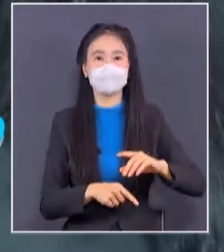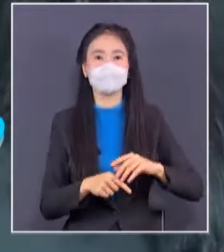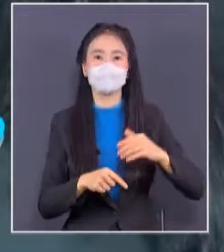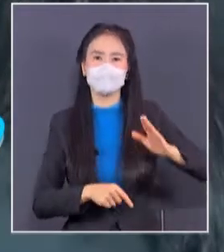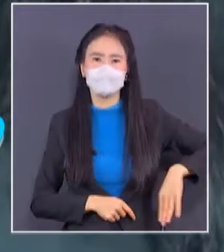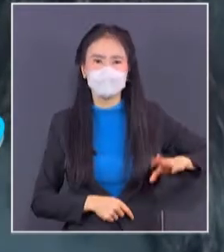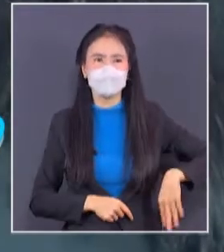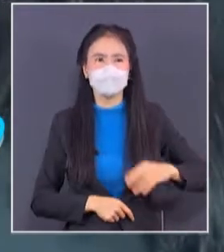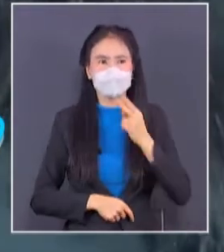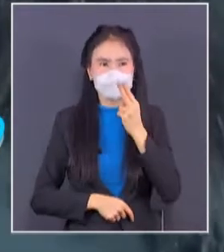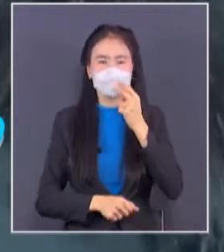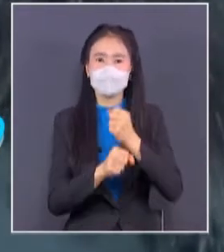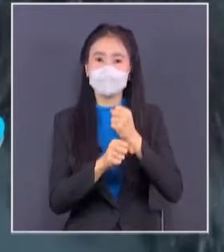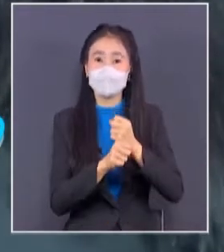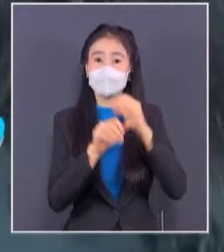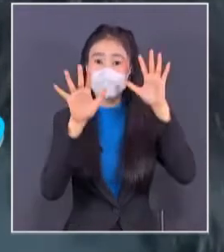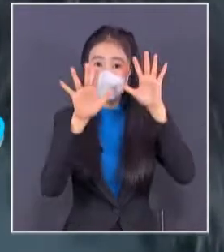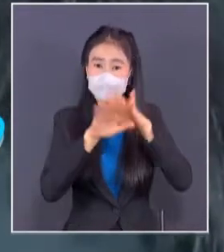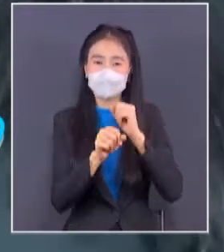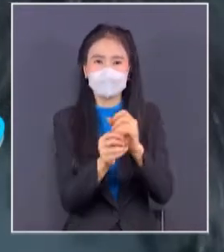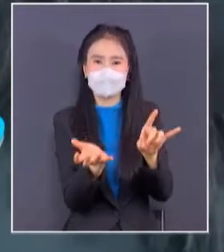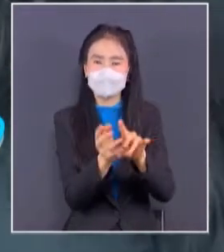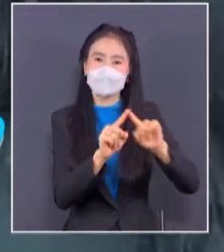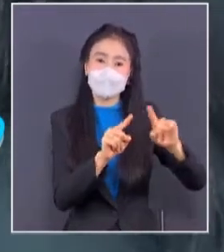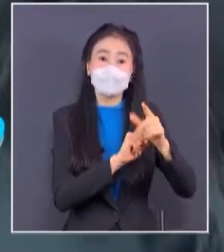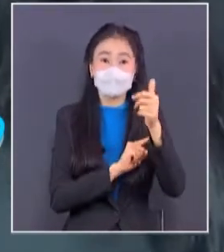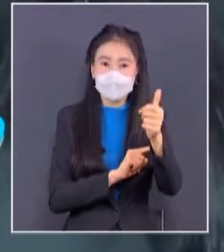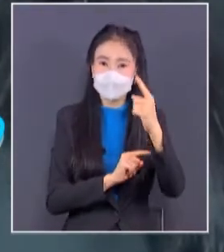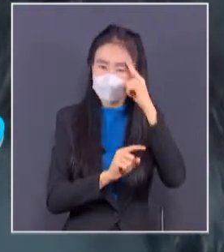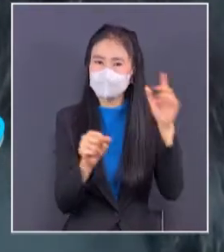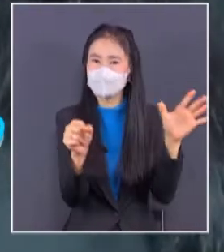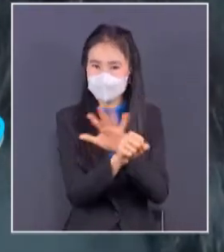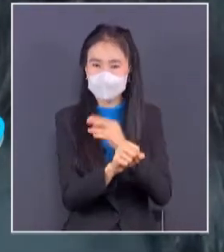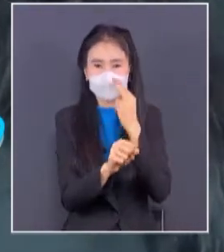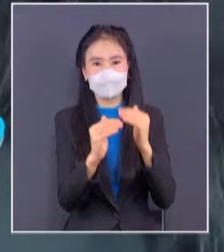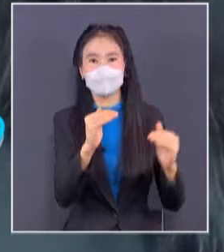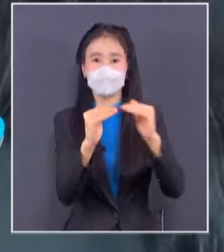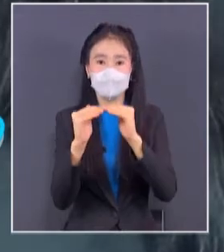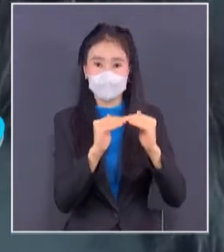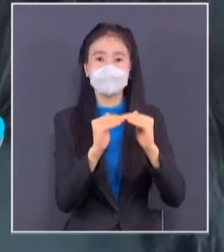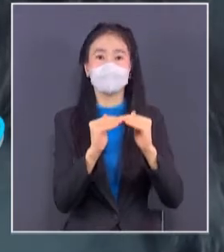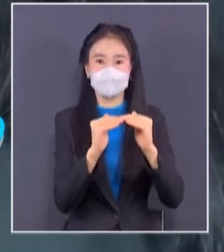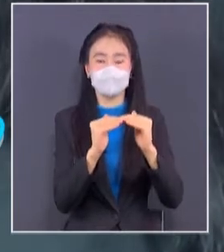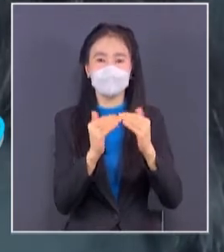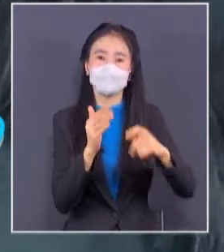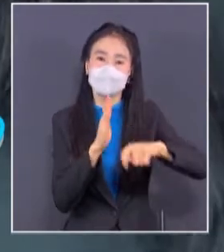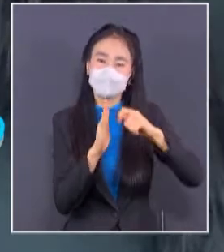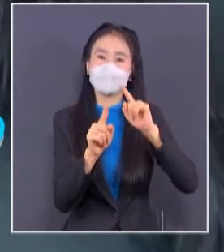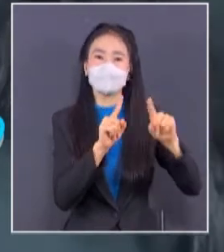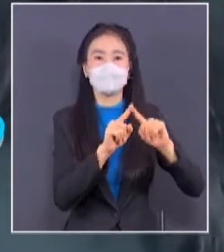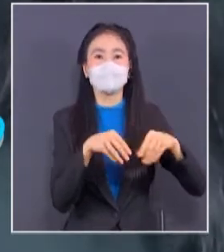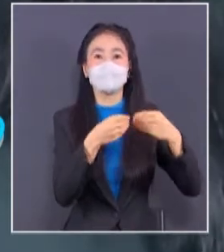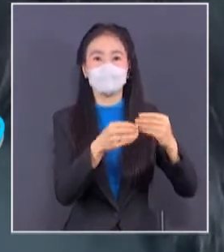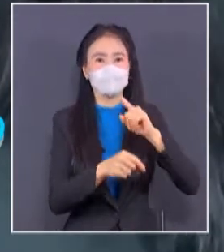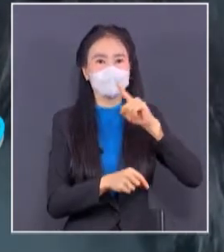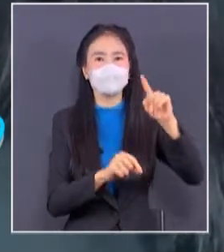ความการดำเนินความที่ทำอย่างมีประสิทธิภาพที่สุดเป็นธรรมที่สุดกระจ่างแยกที่สุดนั่นคือเหตุผลในการคืนไม่